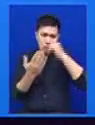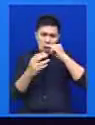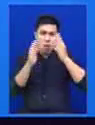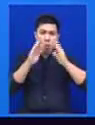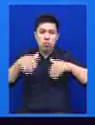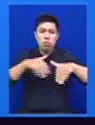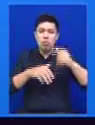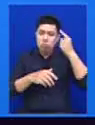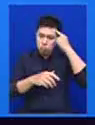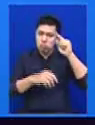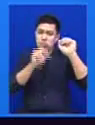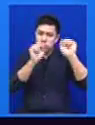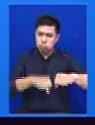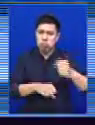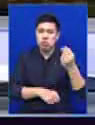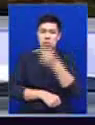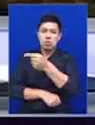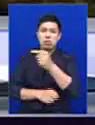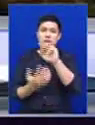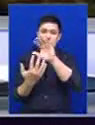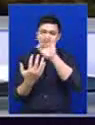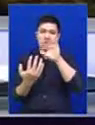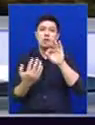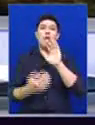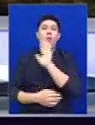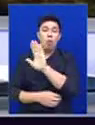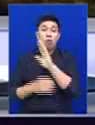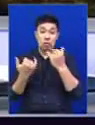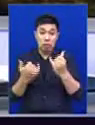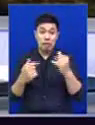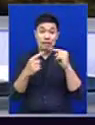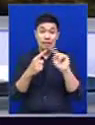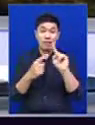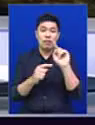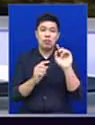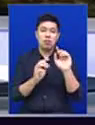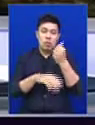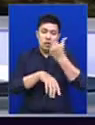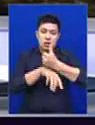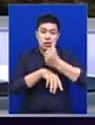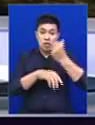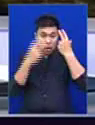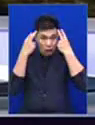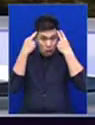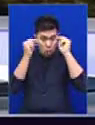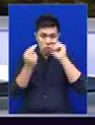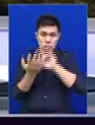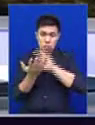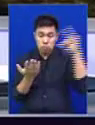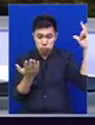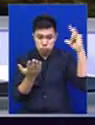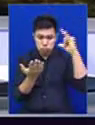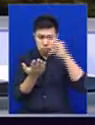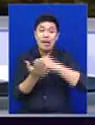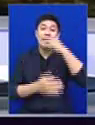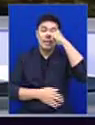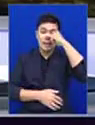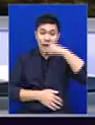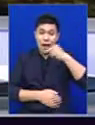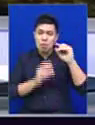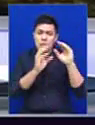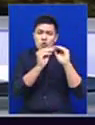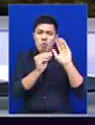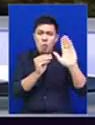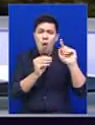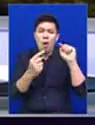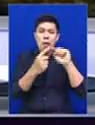ประชามติด้วยค่ะซึ่งขณะที่ทางด้านพลเอกประยุทธ์จันทร์โอชานายกรัฐมนตรีนะคะซึ่งเพิ่งเดินทางกลับมาถึงประเทศไทยจากการ